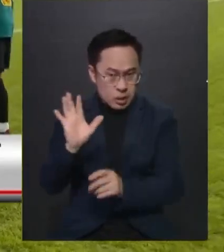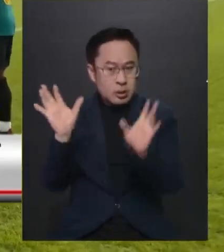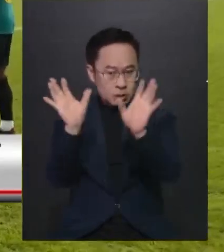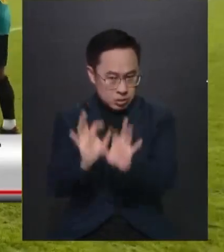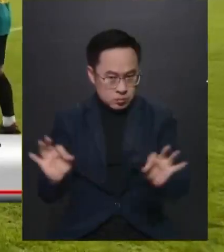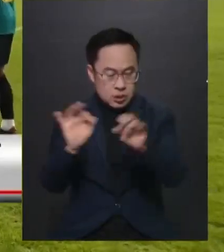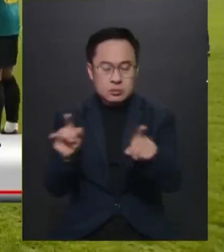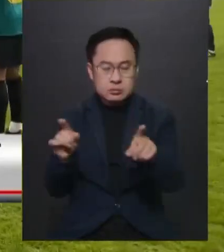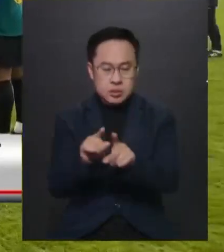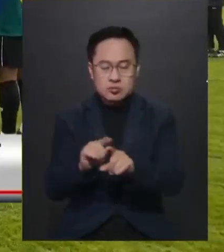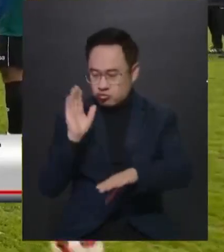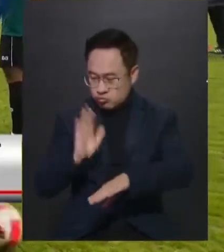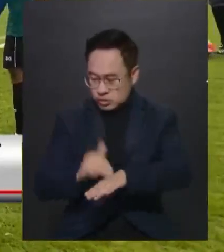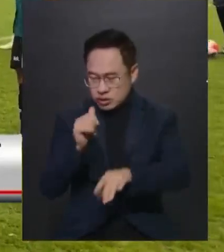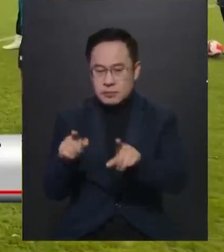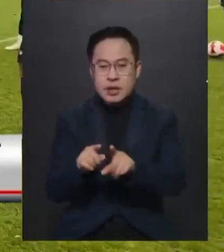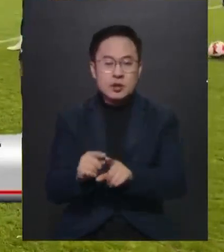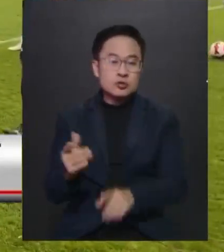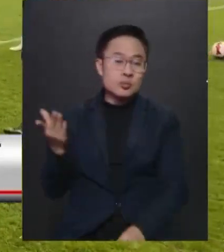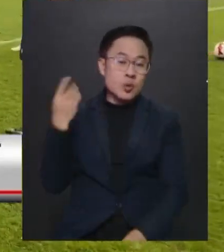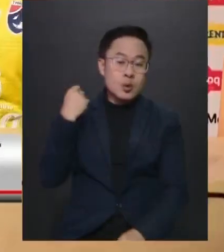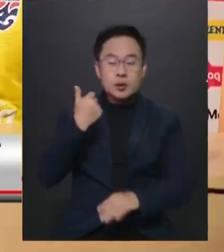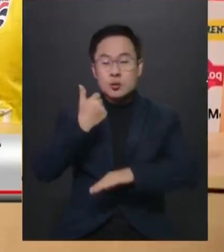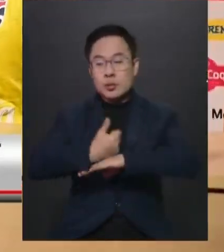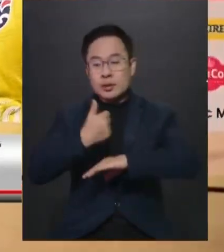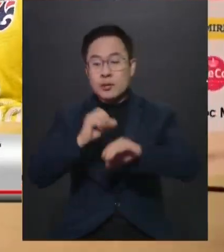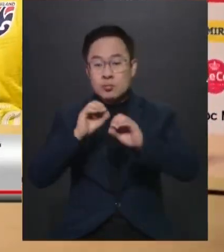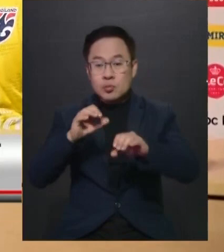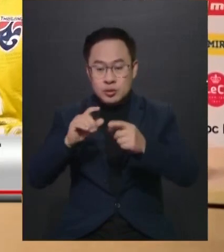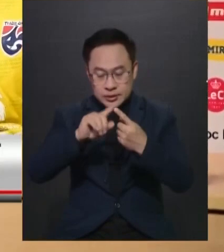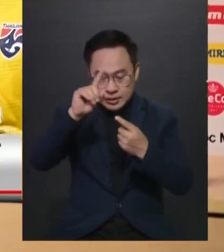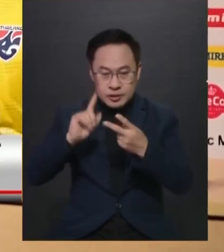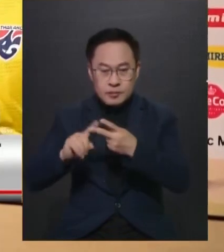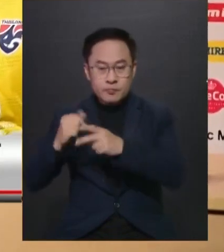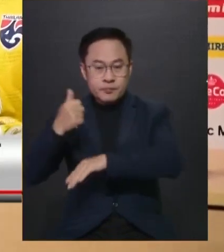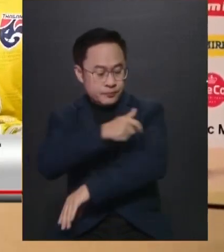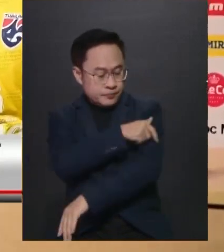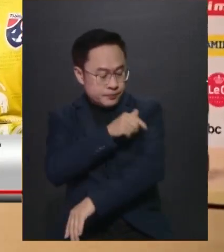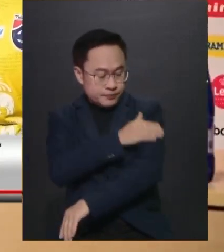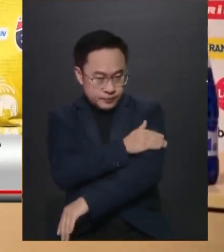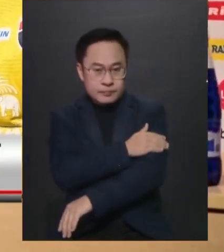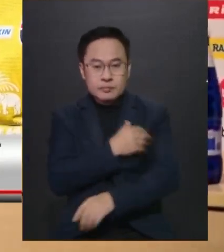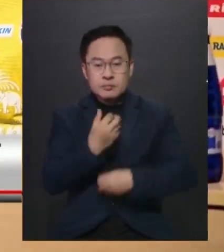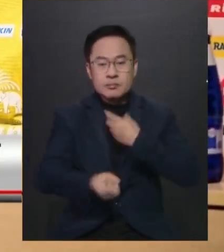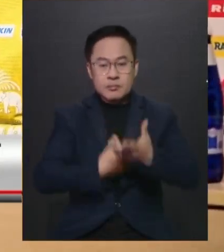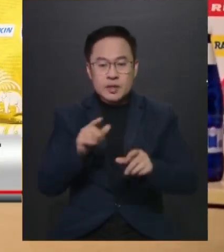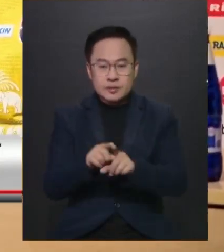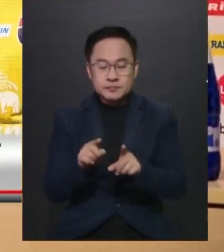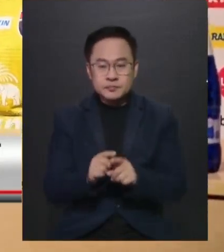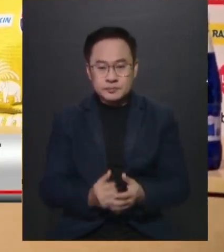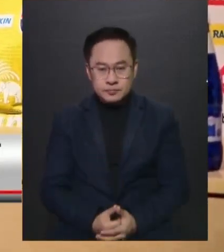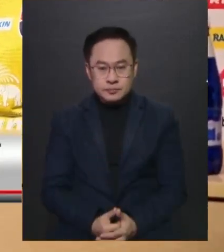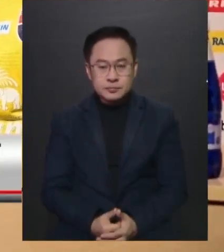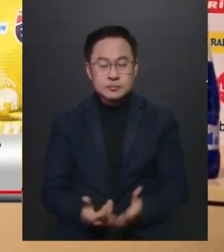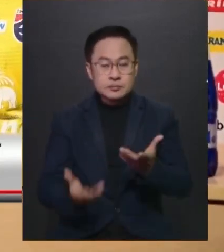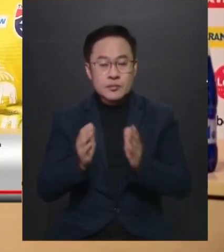มาโน่บ็อกกิ้งครับแล้วก็กฤษฎาการ์แมนกัปตันทีมเป็นตัวแทนเข้าร่วมการแถลงข่าวนะครับโดยก็ได้ทำการขอบคุณเอสโตเนียครับที่เชิญทีมชาติ